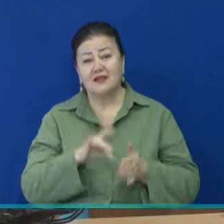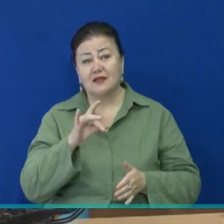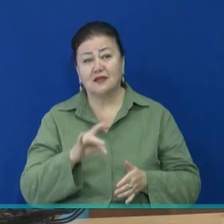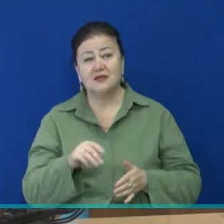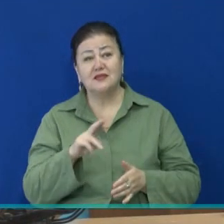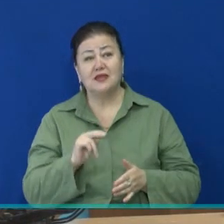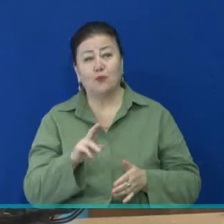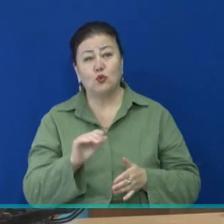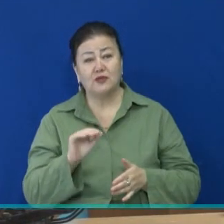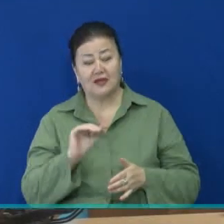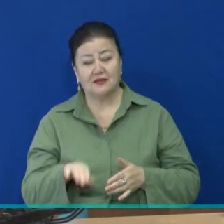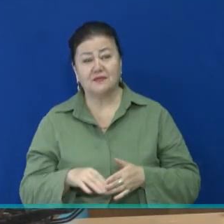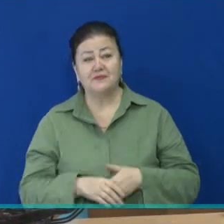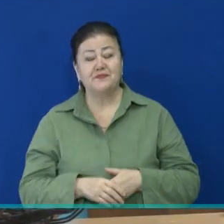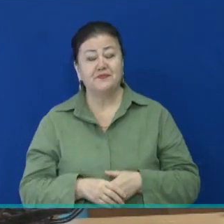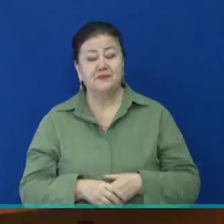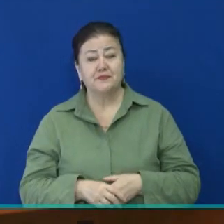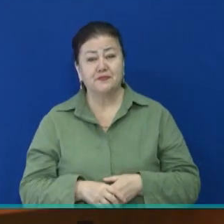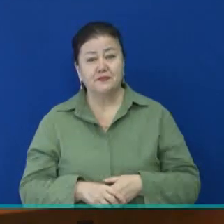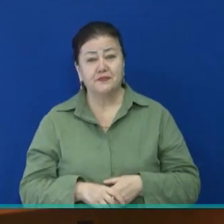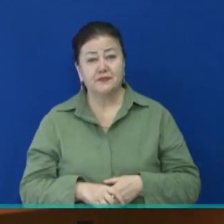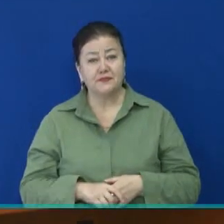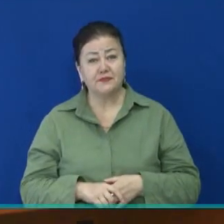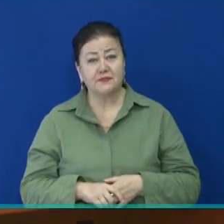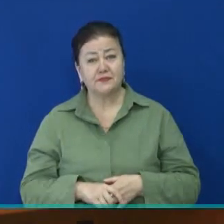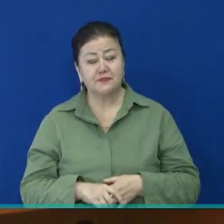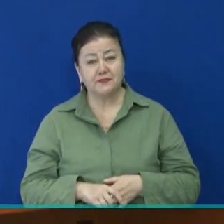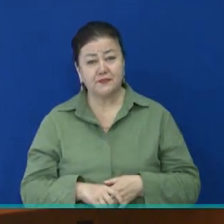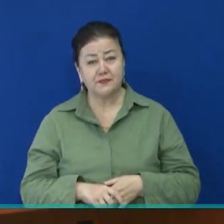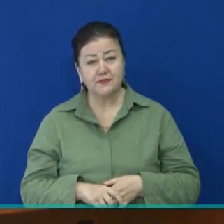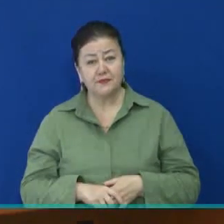Кайрат Тастикеев. Талшын Шакыртхан, Азерке Мурат Кали, Азижан Бисингазинов, телеканал «Семей».